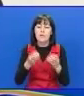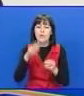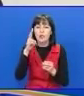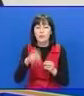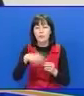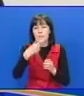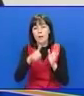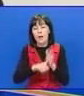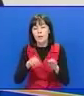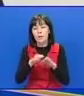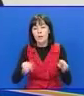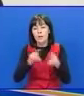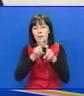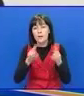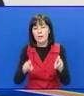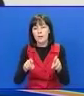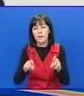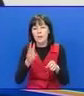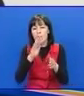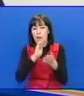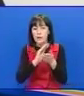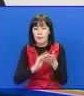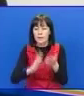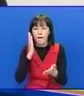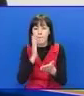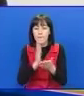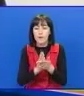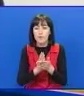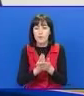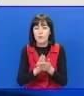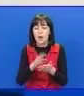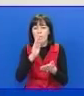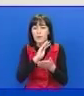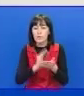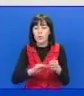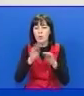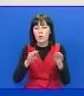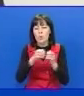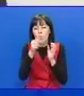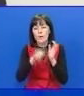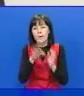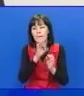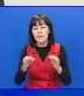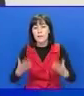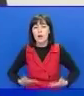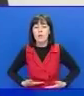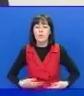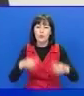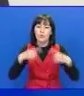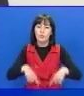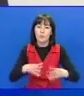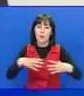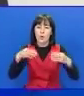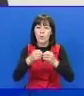226 оқушы мектепішілік профилактикалық есепке алынған. Есепке алынған оқушылардың 16% әлеуметтік тұрмысы төмен